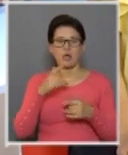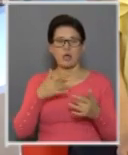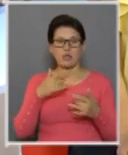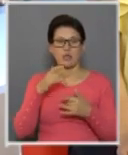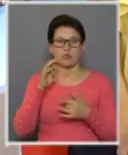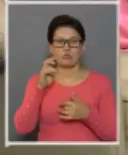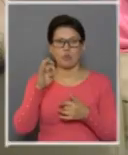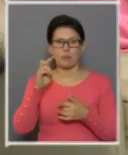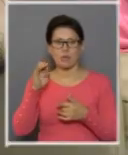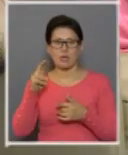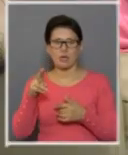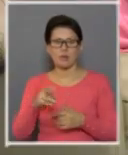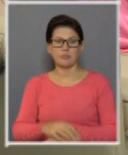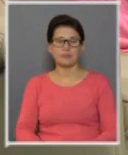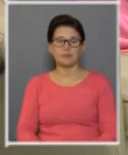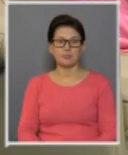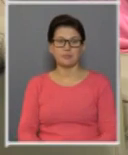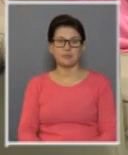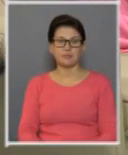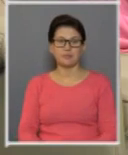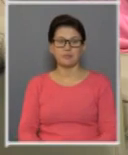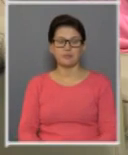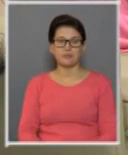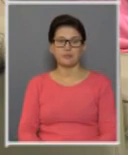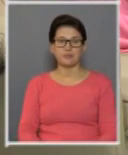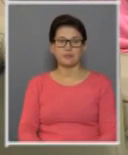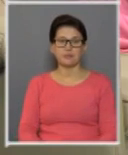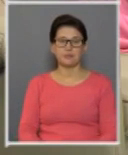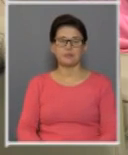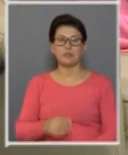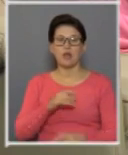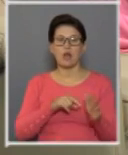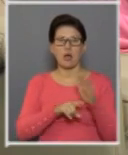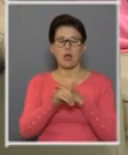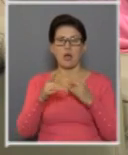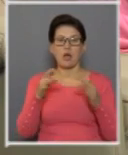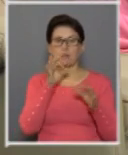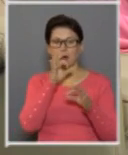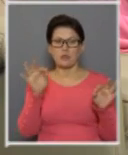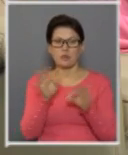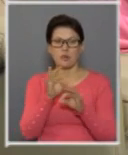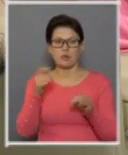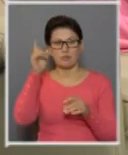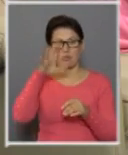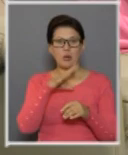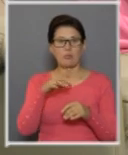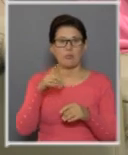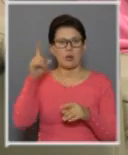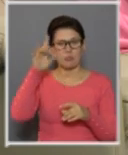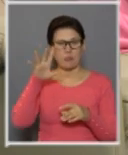Үміт Сұлтанбек. Ал? Көбіне эстрадаға қадам басып келе жатқан әншілер танылу үшін